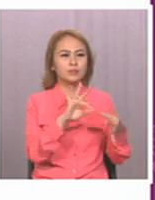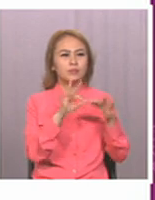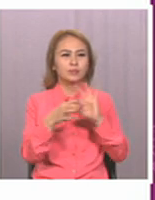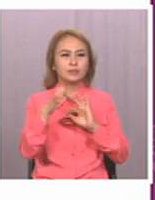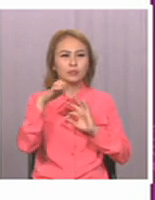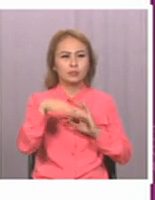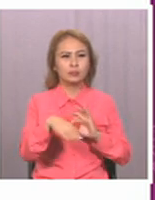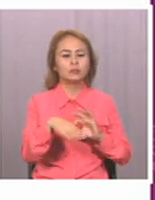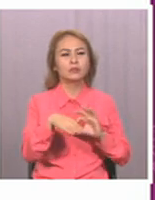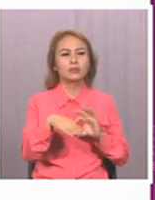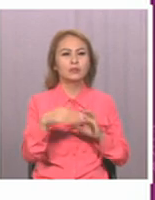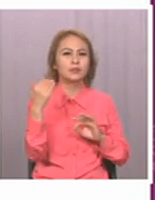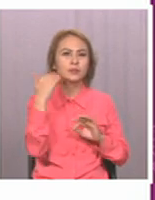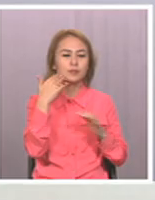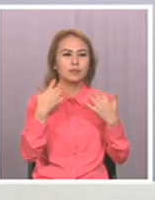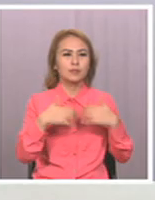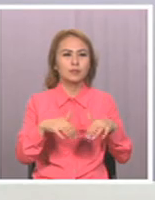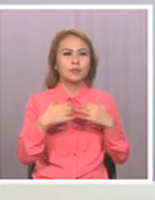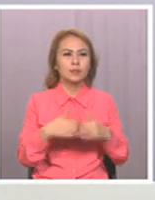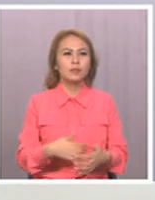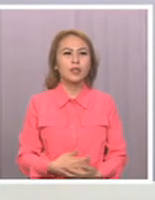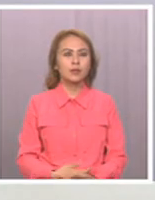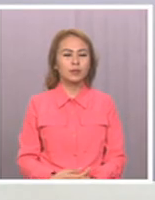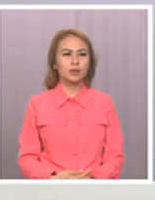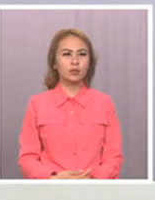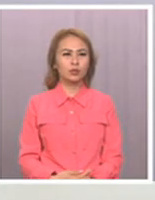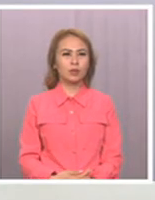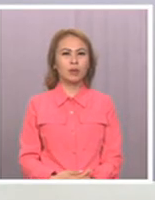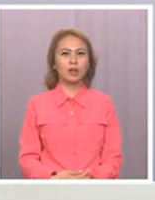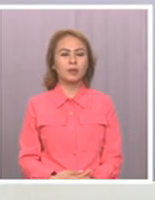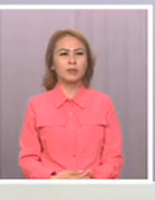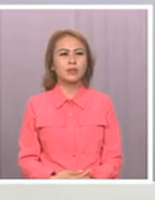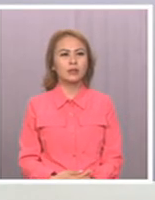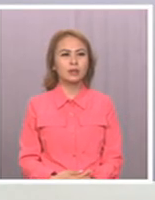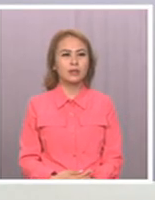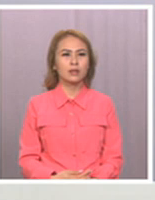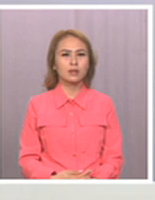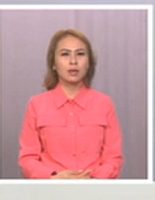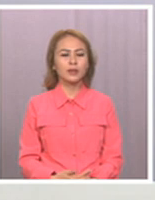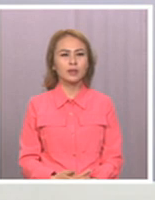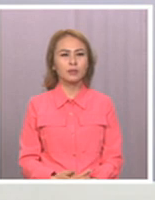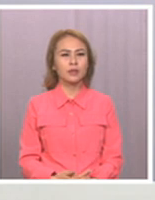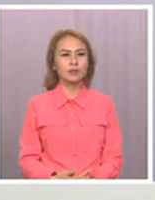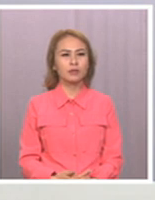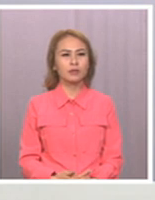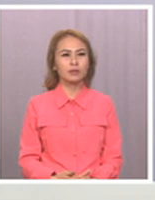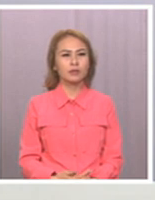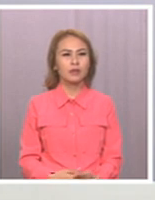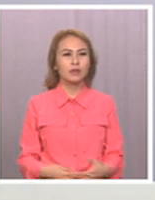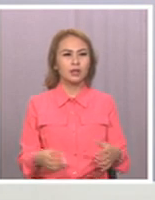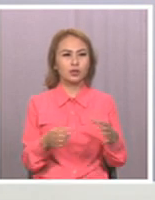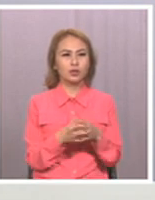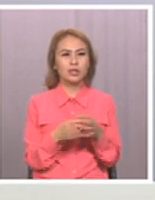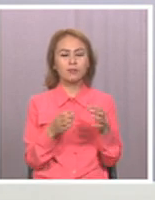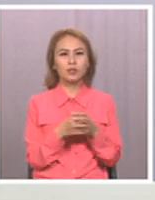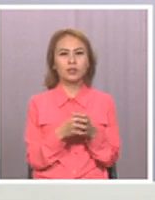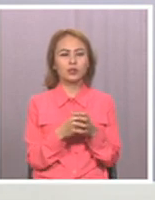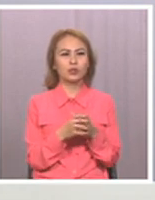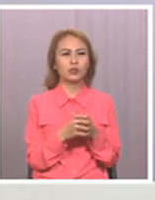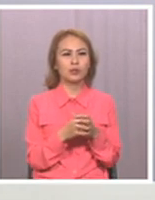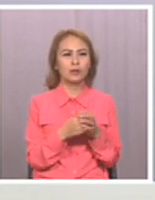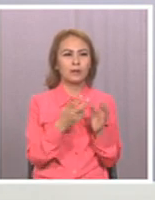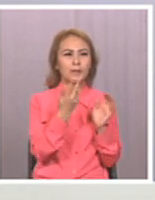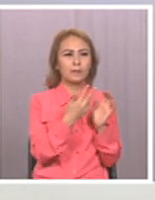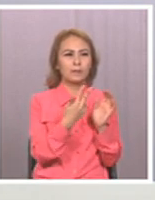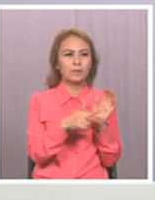сипаттайтын статистикалық шама. Енді осы медиананы есептеуге арналған келесі мысалды қарастырайық. Бізге келесі